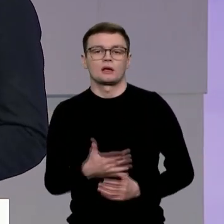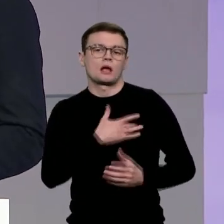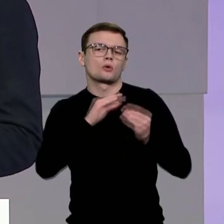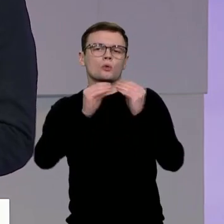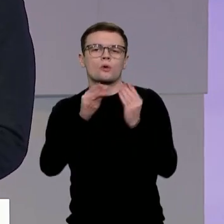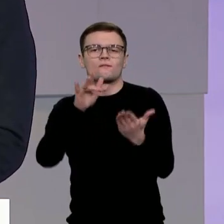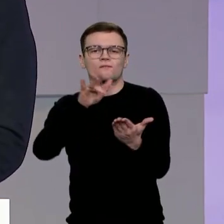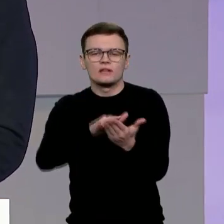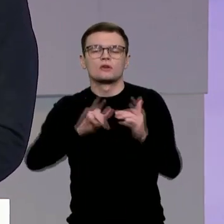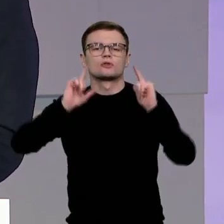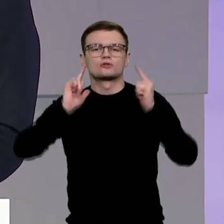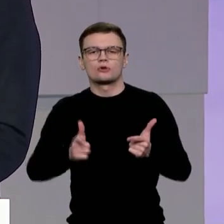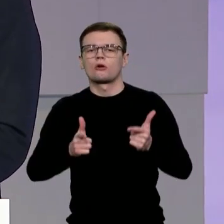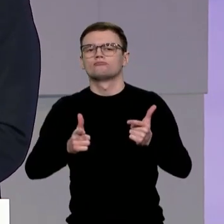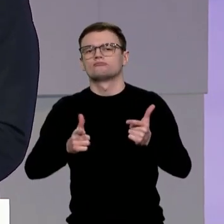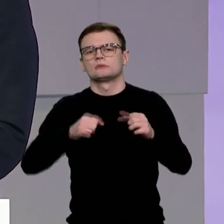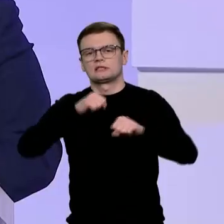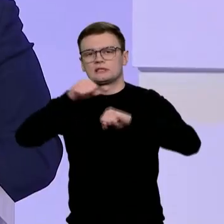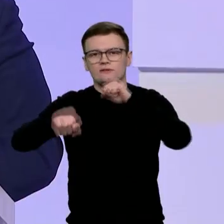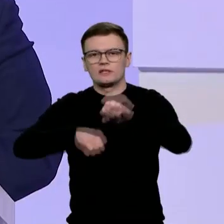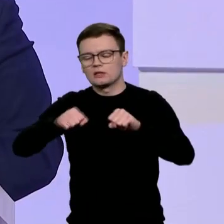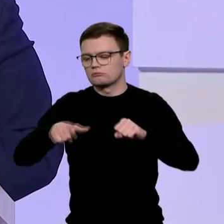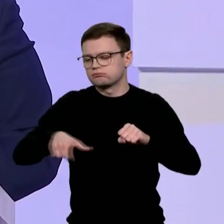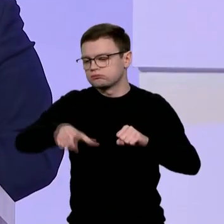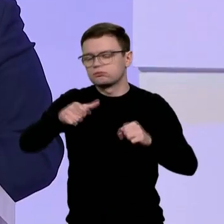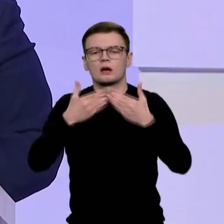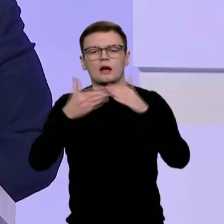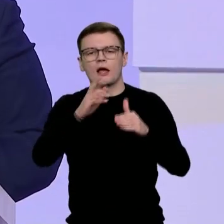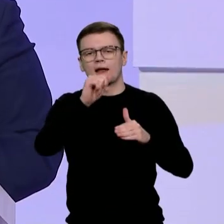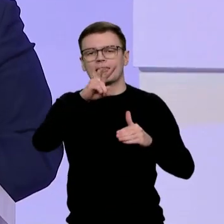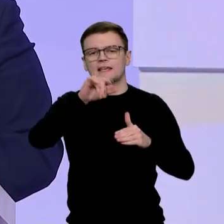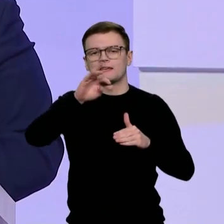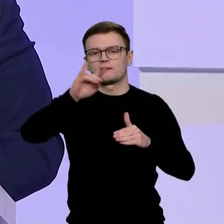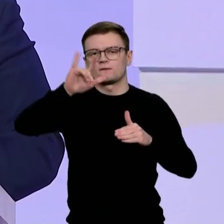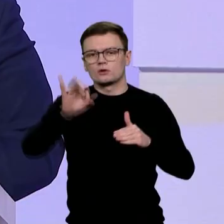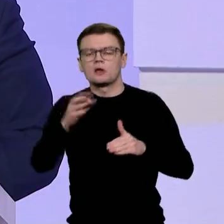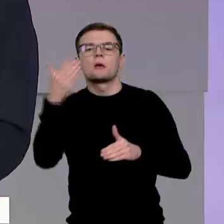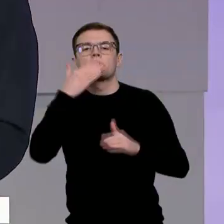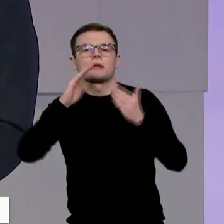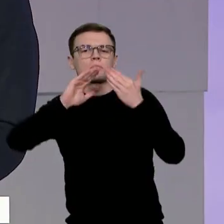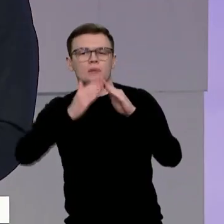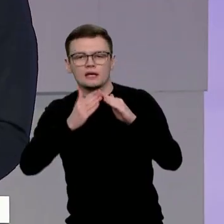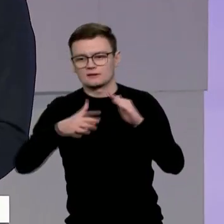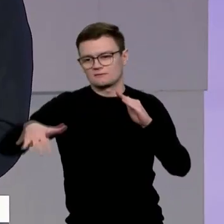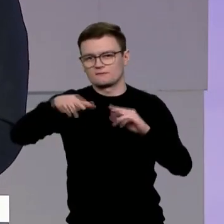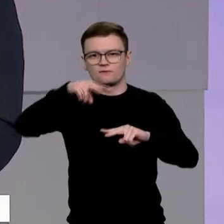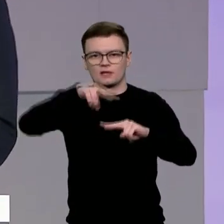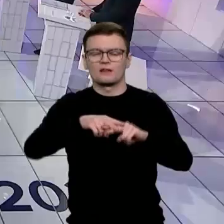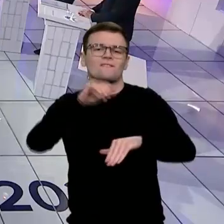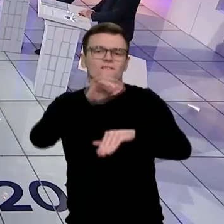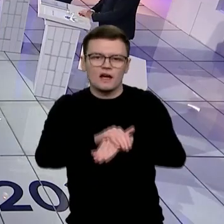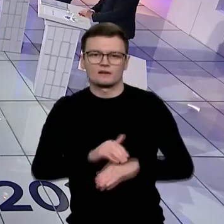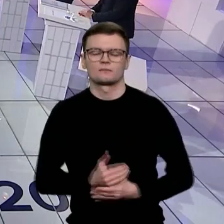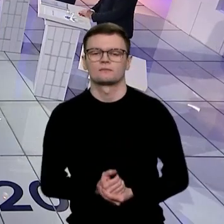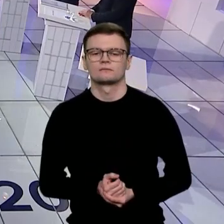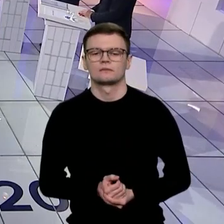atidaryta eilinė dviračių atkarpa, kuri juda link Rėkyvos nuo pietinės miesto dalies. Tai yra faktas. Dėkui. Ten nevažiavau.